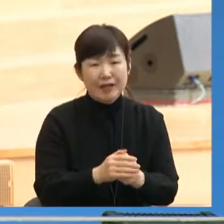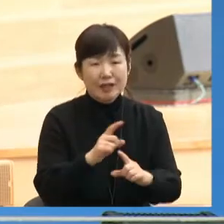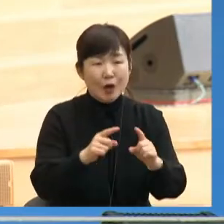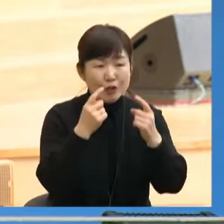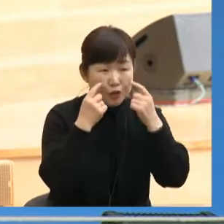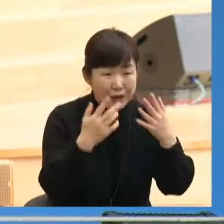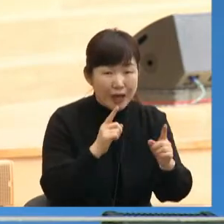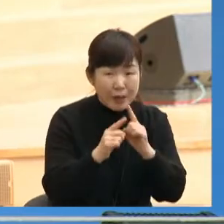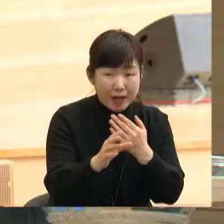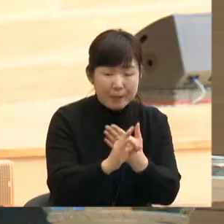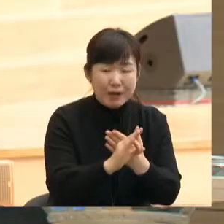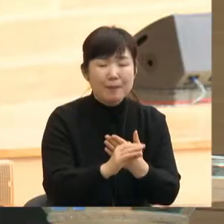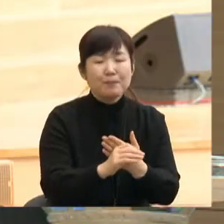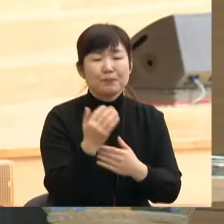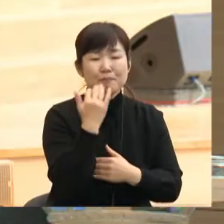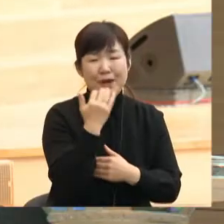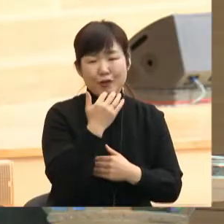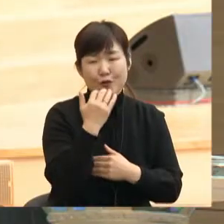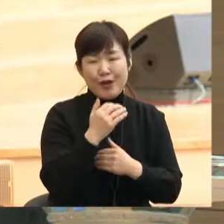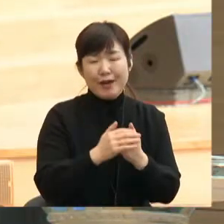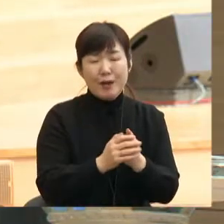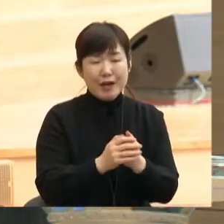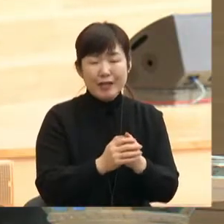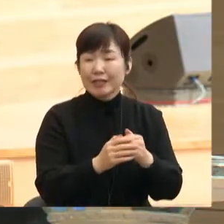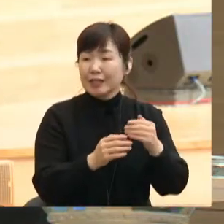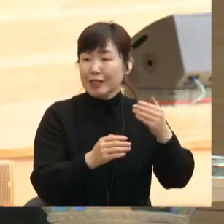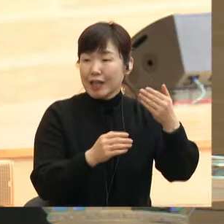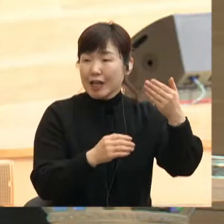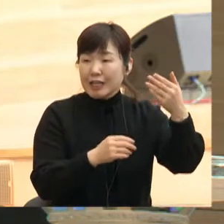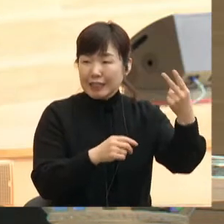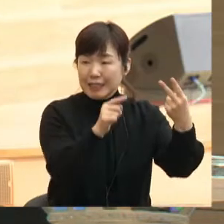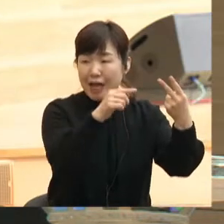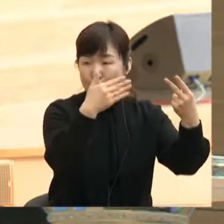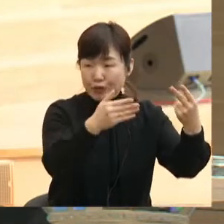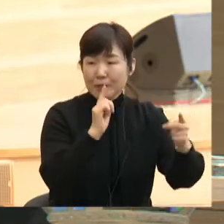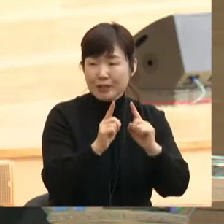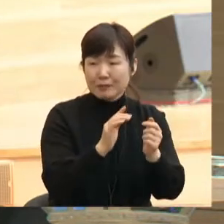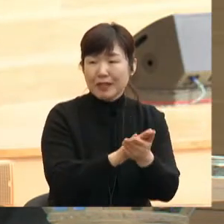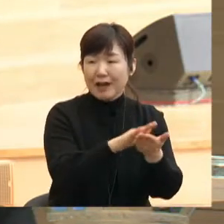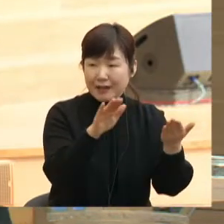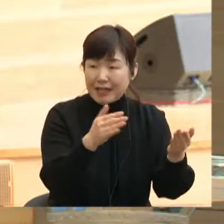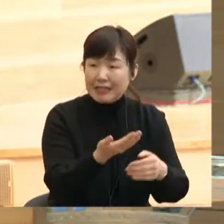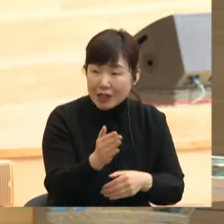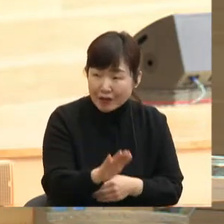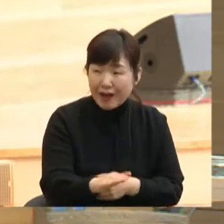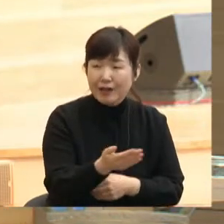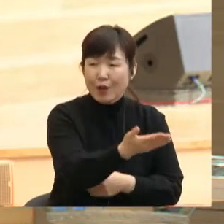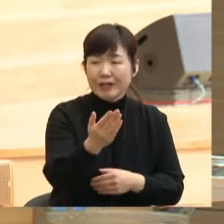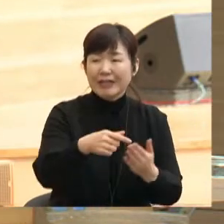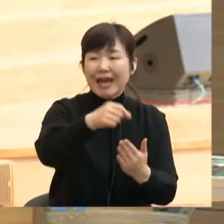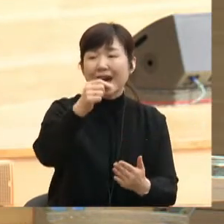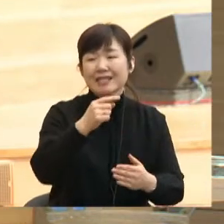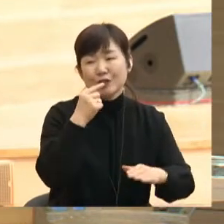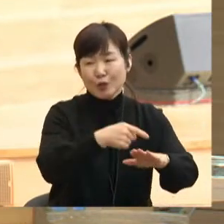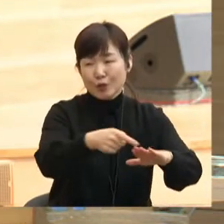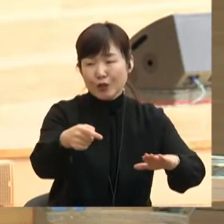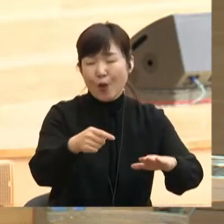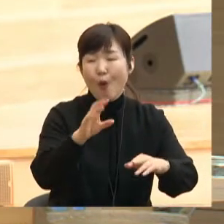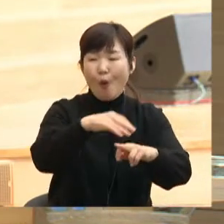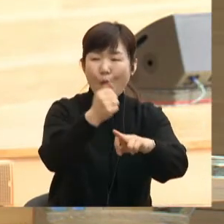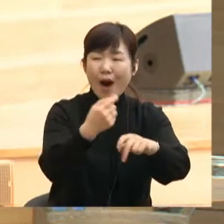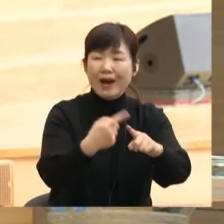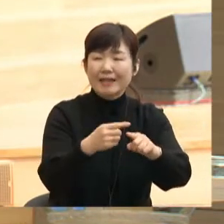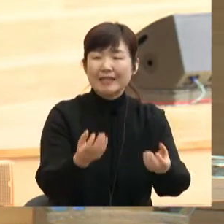베드로전서 2장 9절의 말씀이 살아난 거예요. 함께 읽도록 하겠습니다. 시작. 그러나 너희는 택하신 족속이요